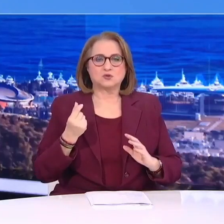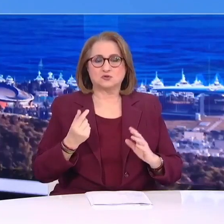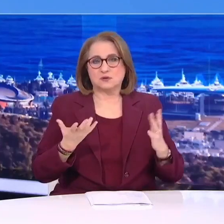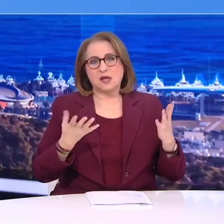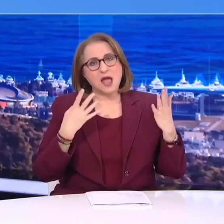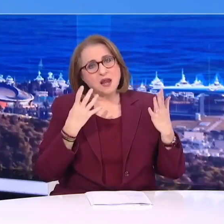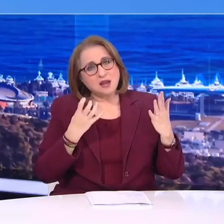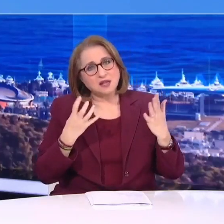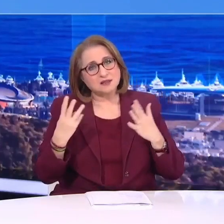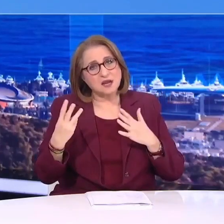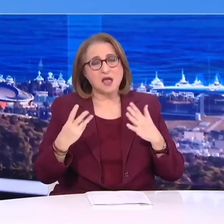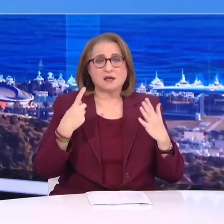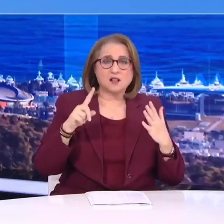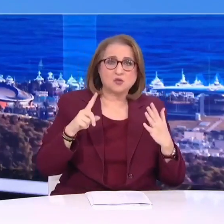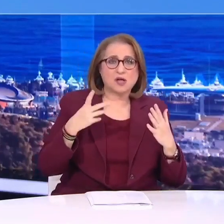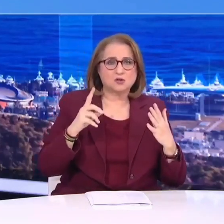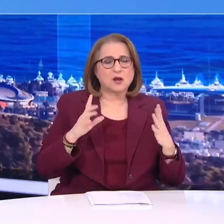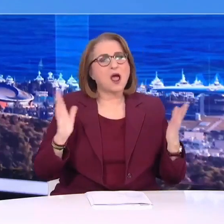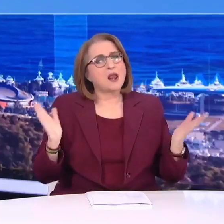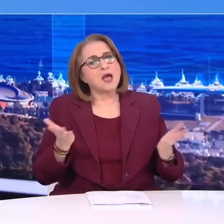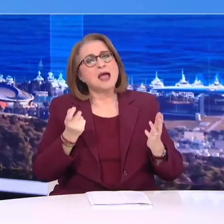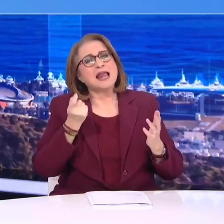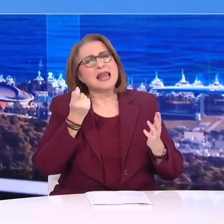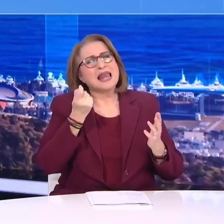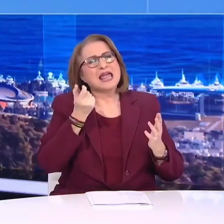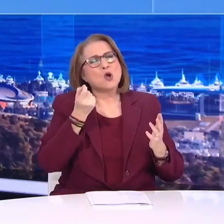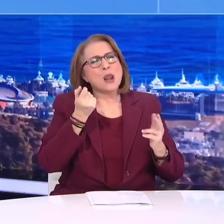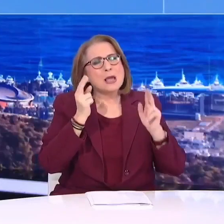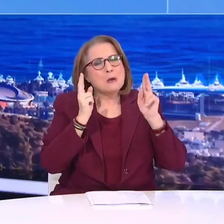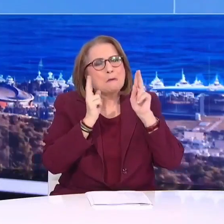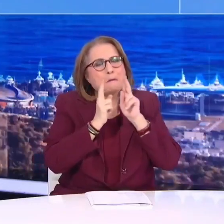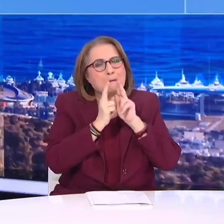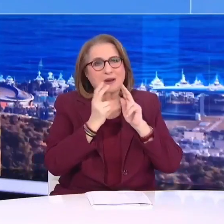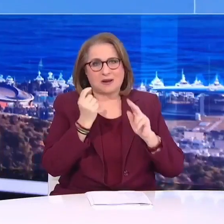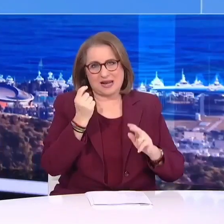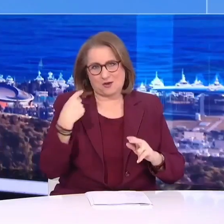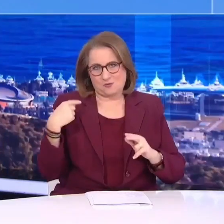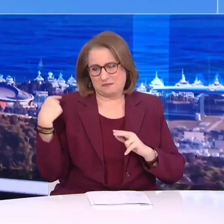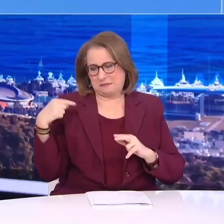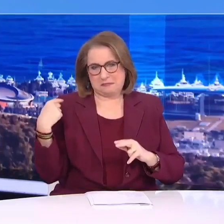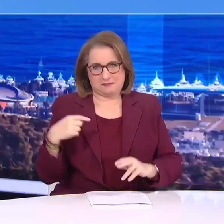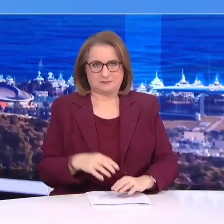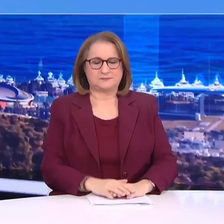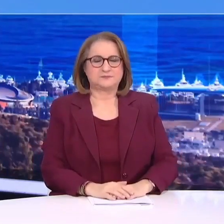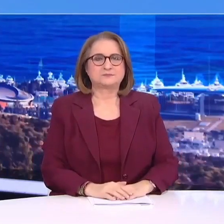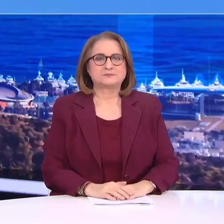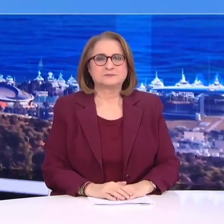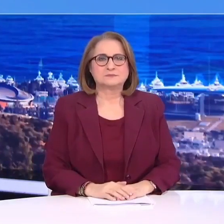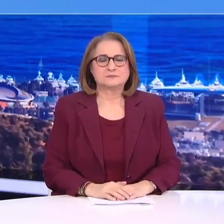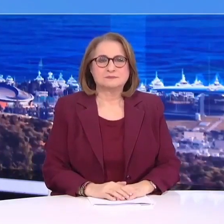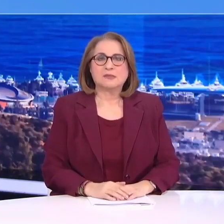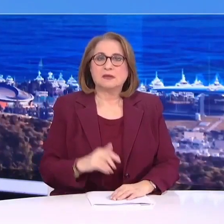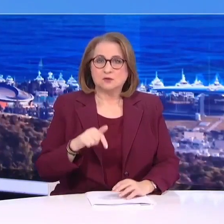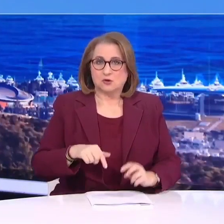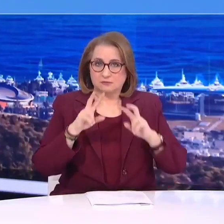να διαφαίνεται μια μείωση των θανάτων τις τελευταίες ημέρες. Δεδομένα από μια πρόσφατη πειραματική μελέτη που